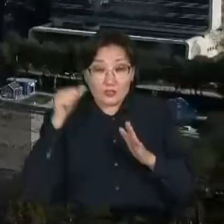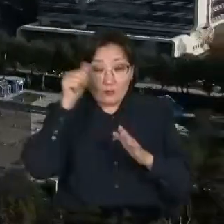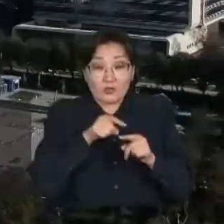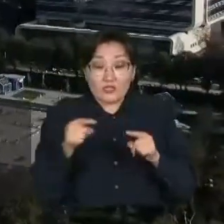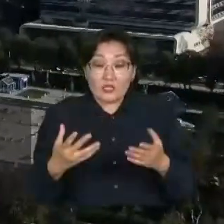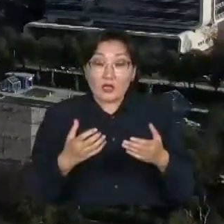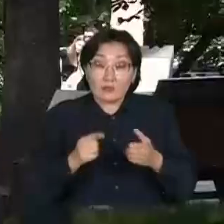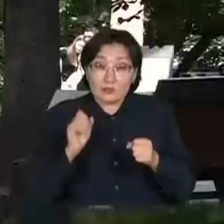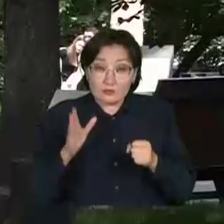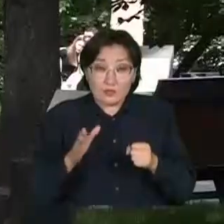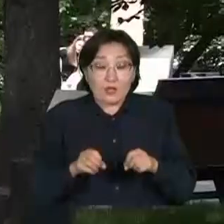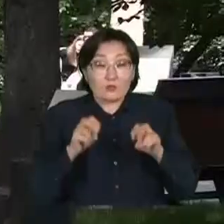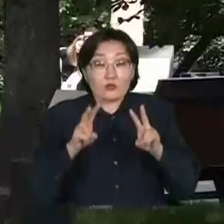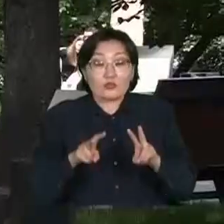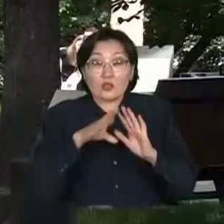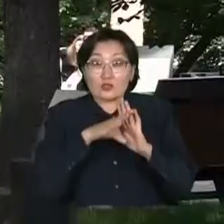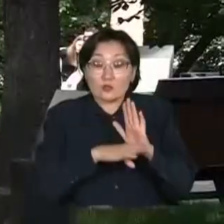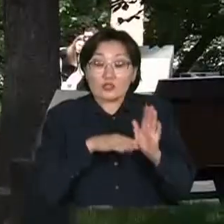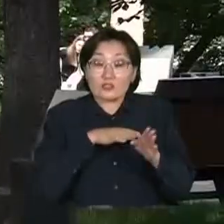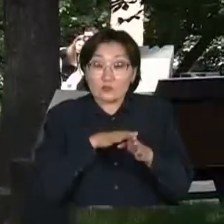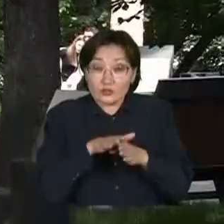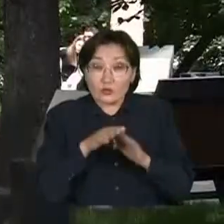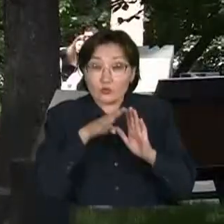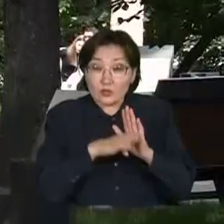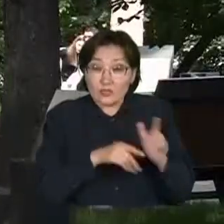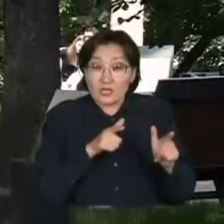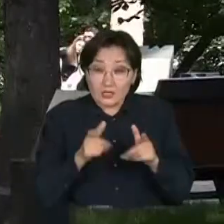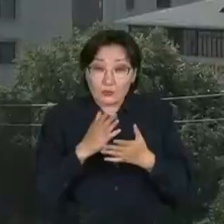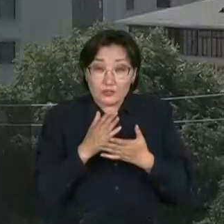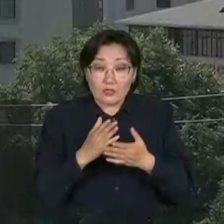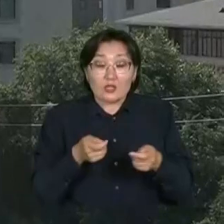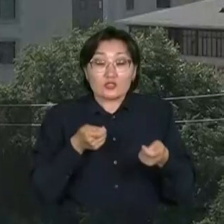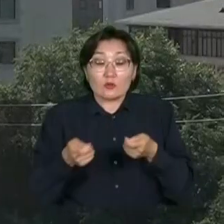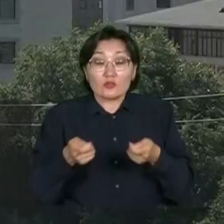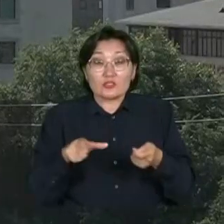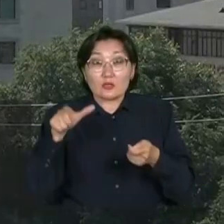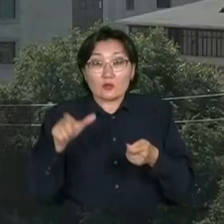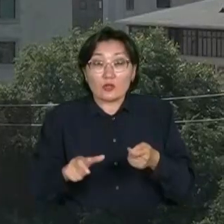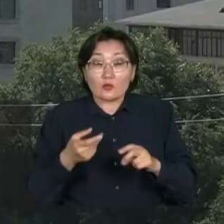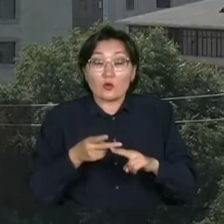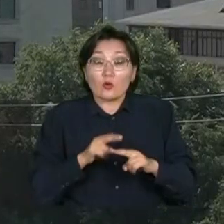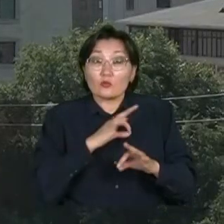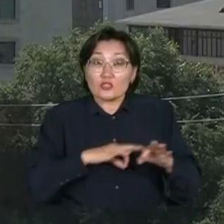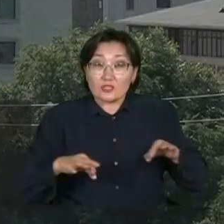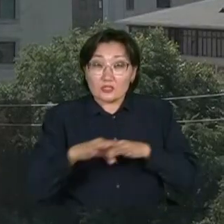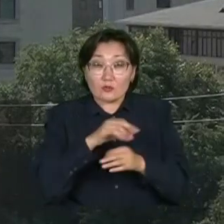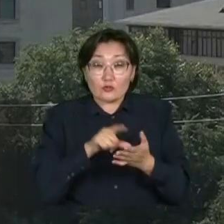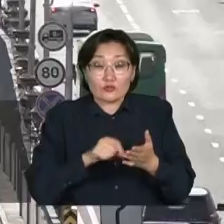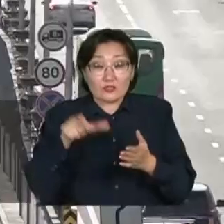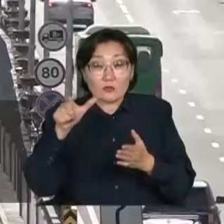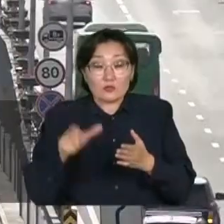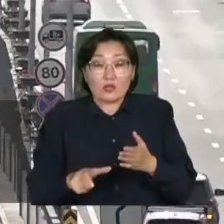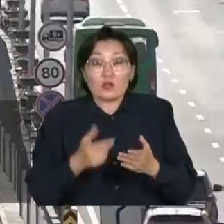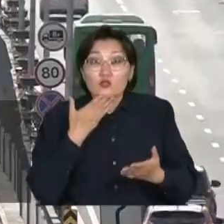дейін қабылданады. Ал мамандықтардың толық тізімі әлі жасалып жатыр екен. Басқарма басшысы игі бағдарлама зейнеткерлердің